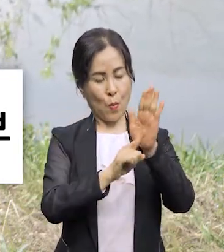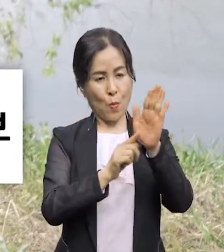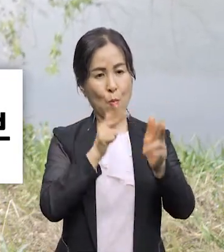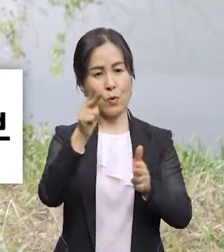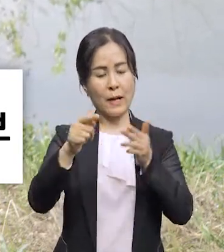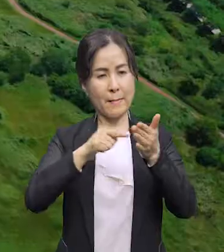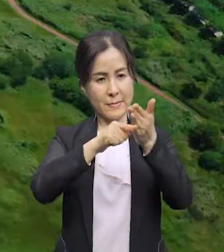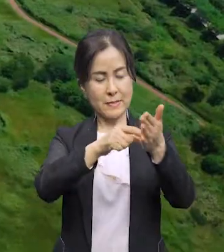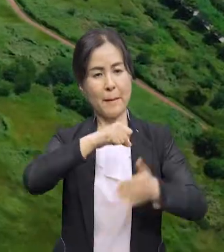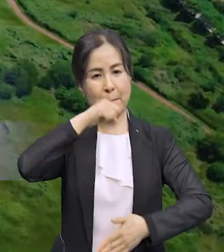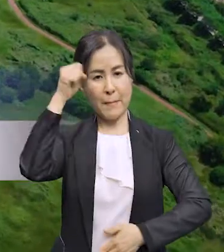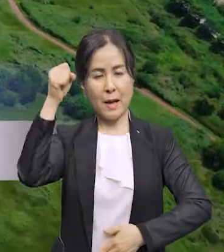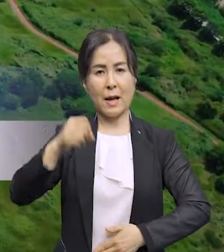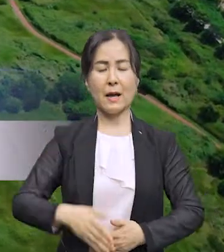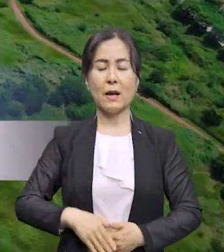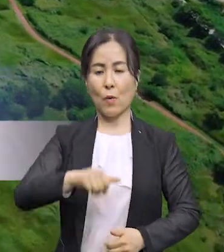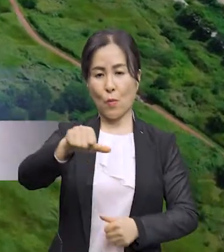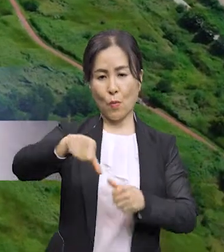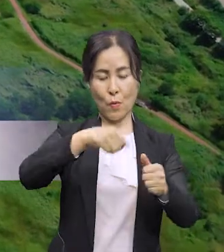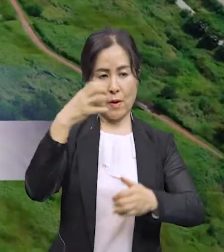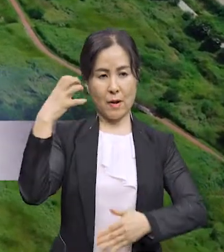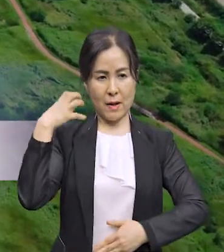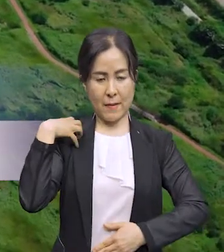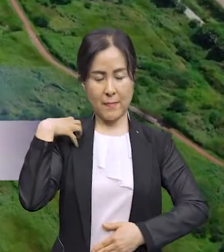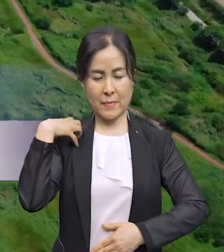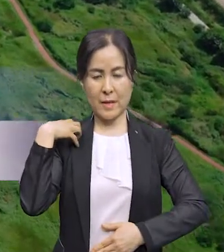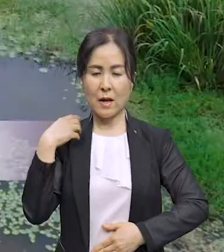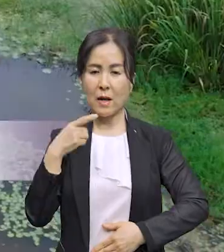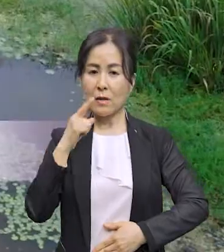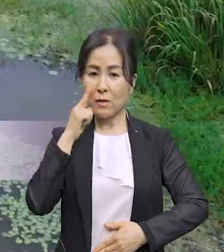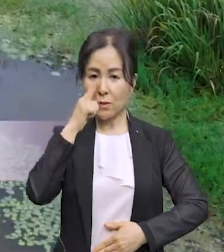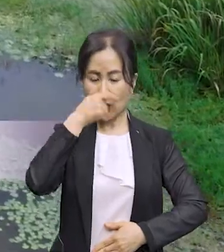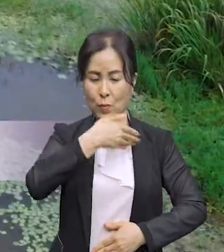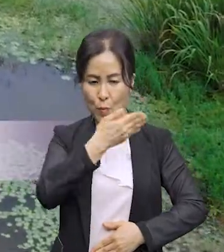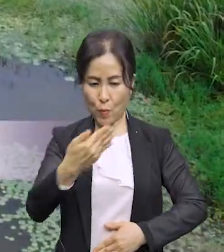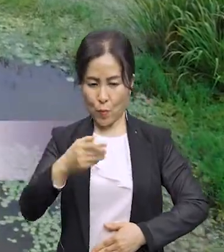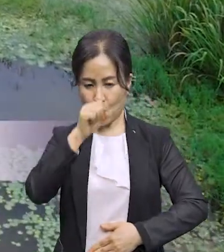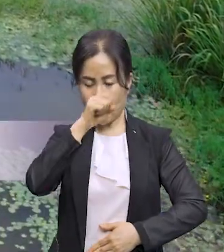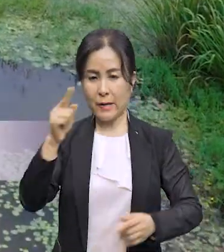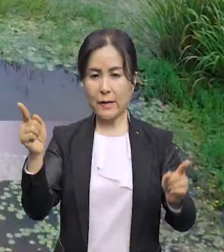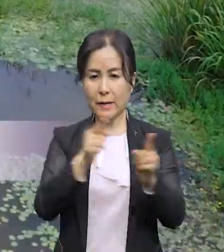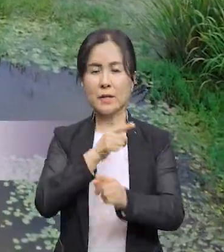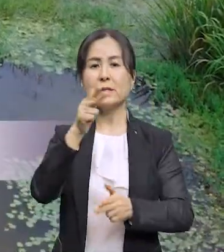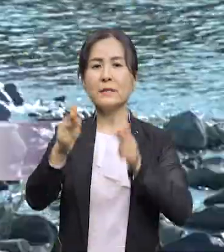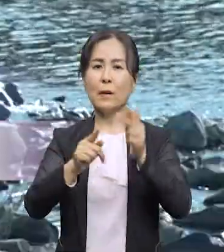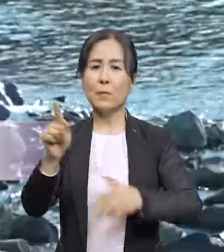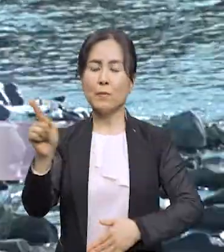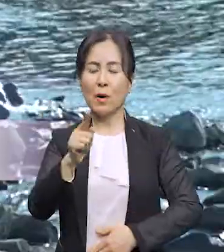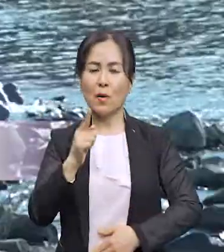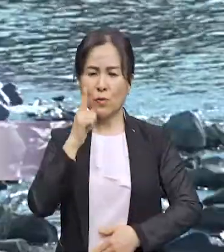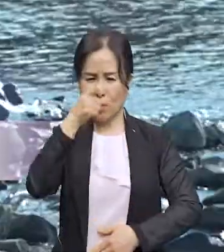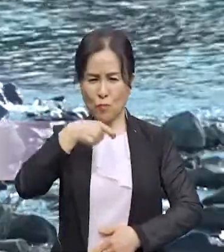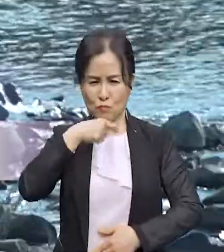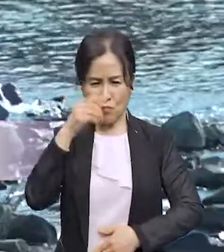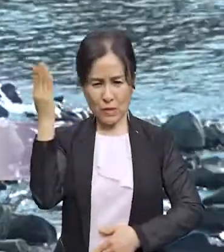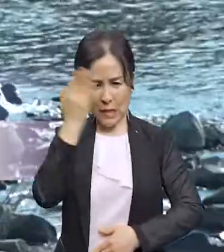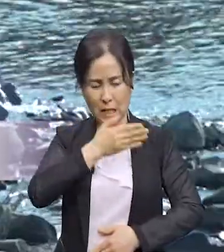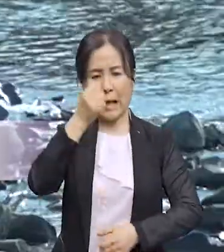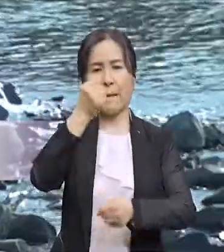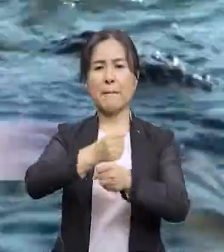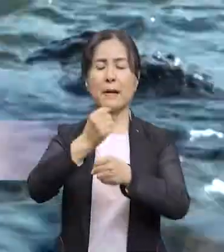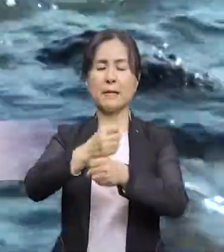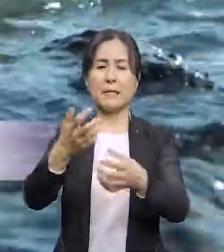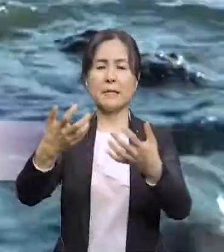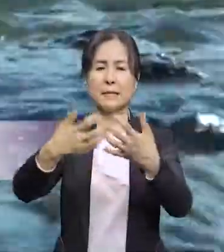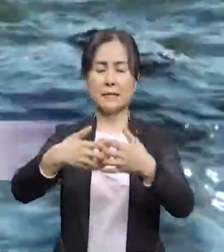선정됐습니다. 환경부 주관 통합집중형 오염지류 개선 사업은 수질 개선이 필요한 지류에 하수도